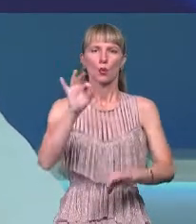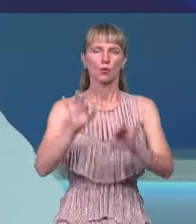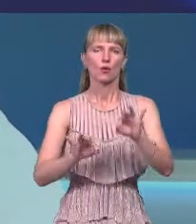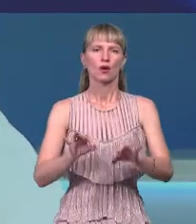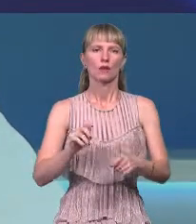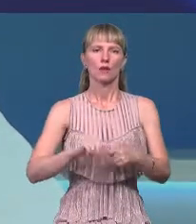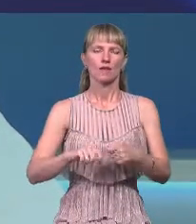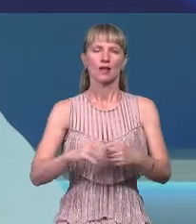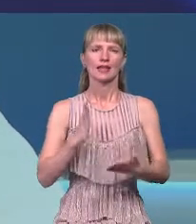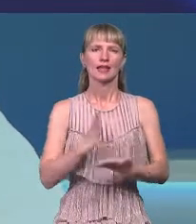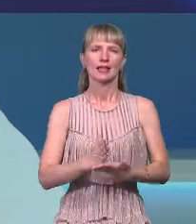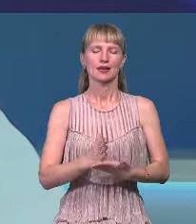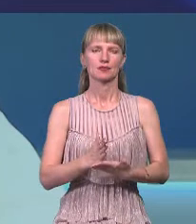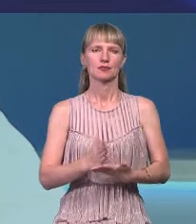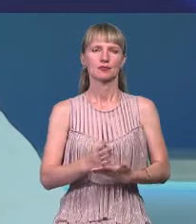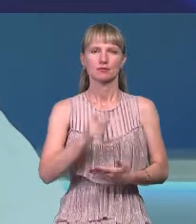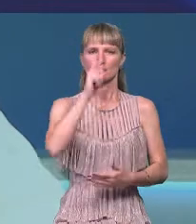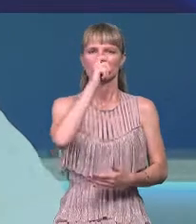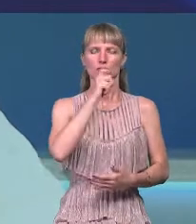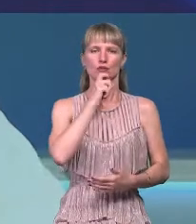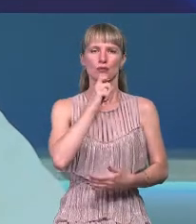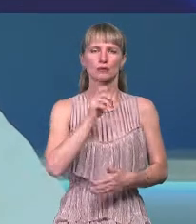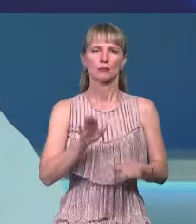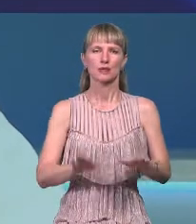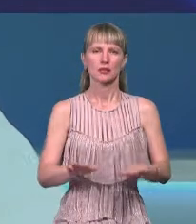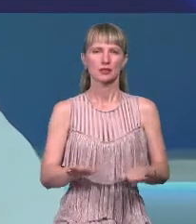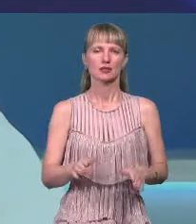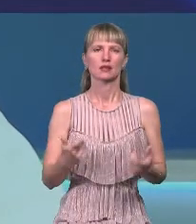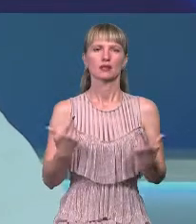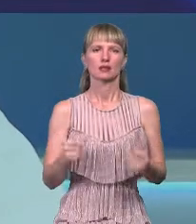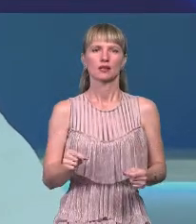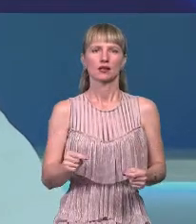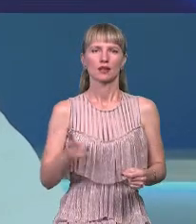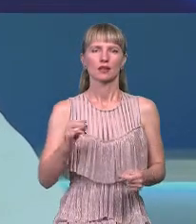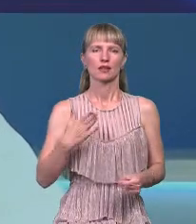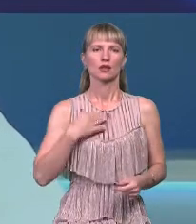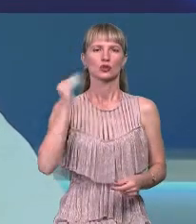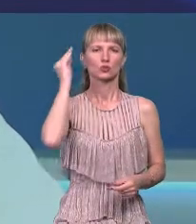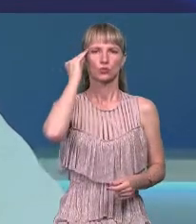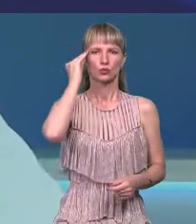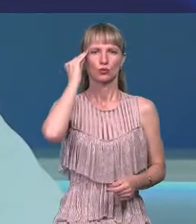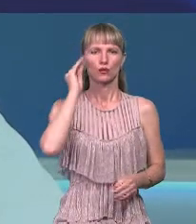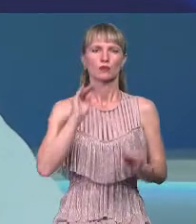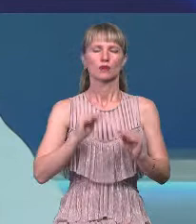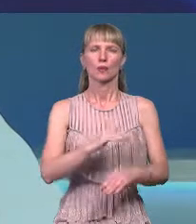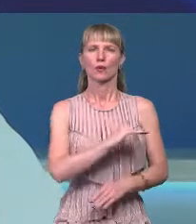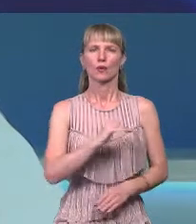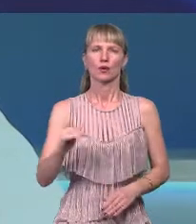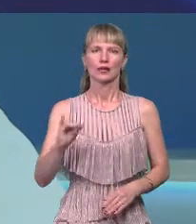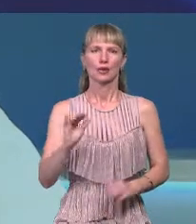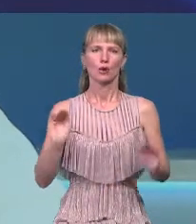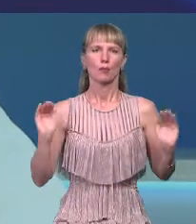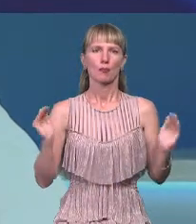є абсолютно незрозумілі моменти, які, на нашу думку, встановлюють певний поріг і